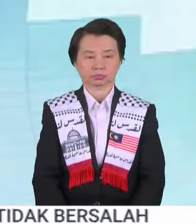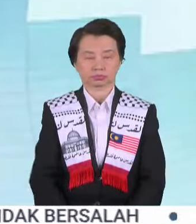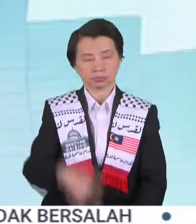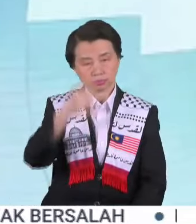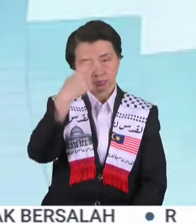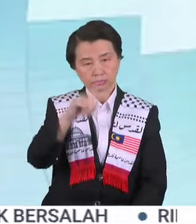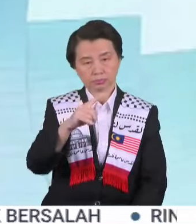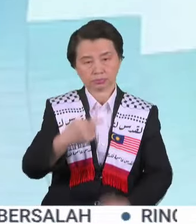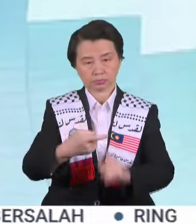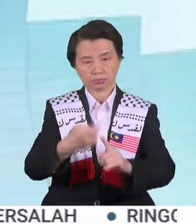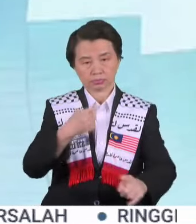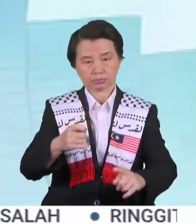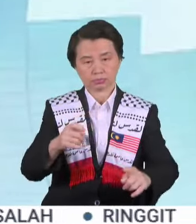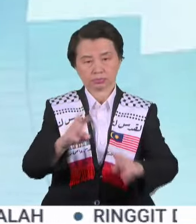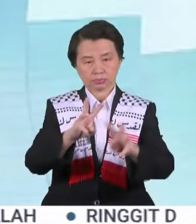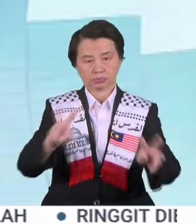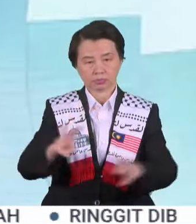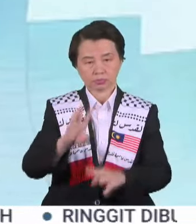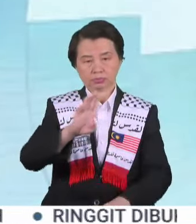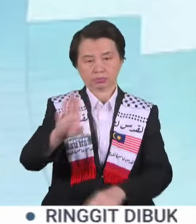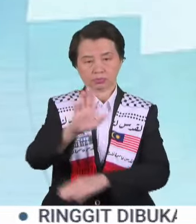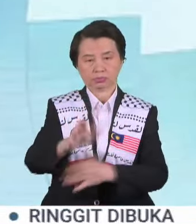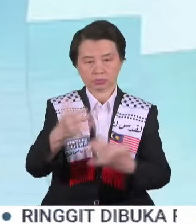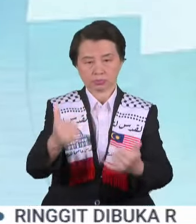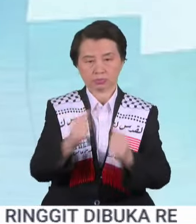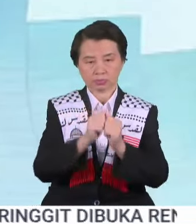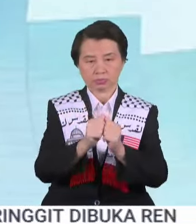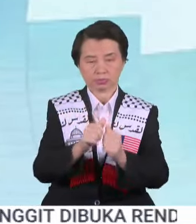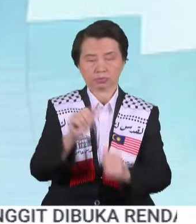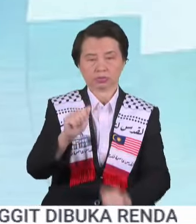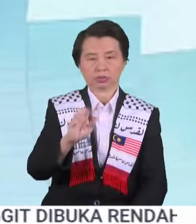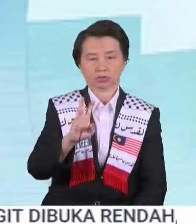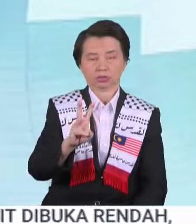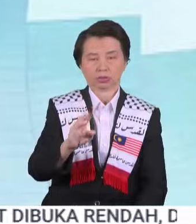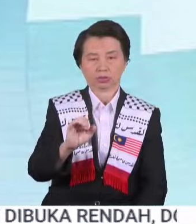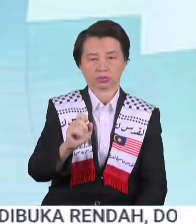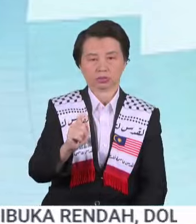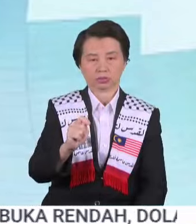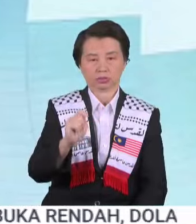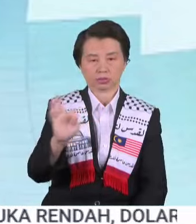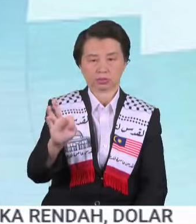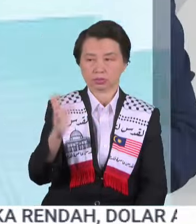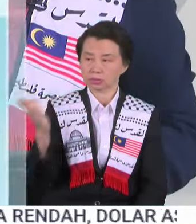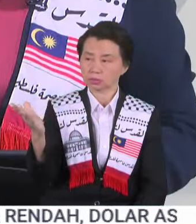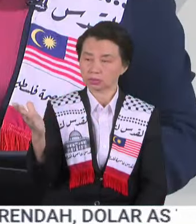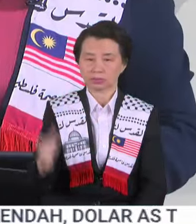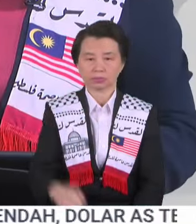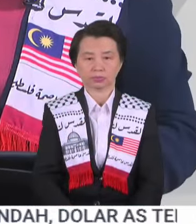Untuk perkembangan dari wilayah barat, petang ini kita bersama Awatif Ezzah. Silakan, Awatif.